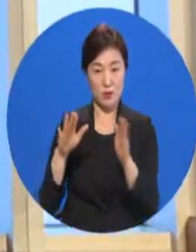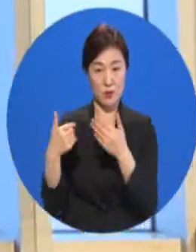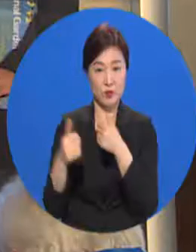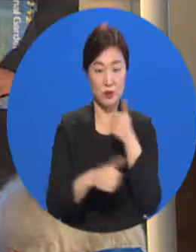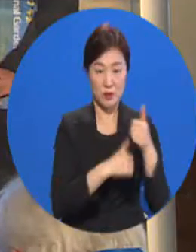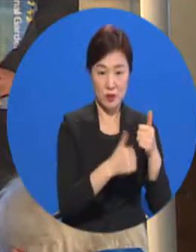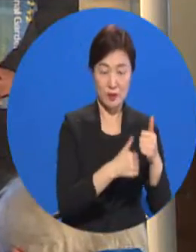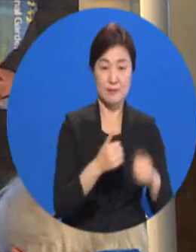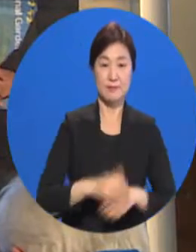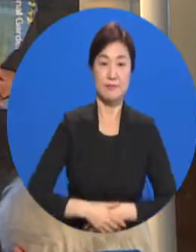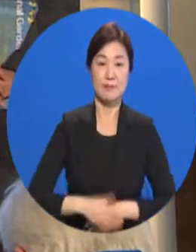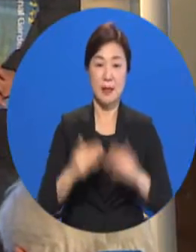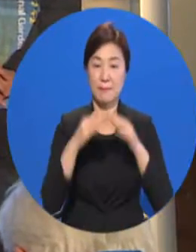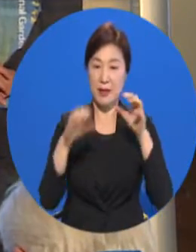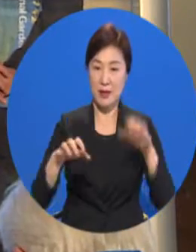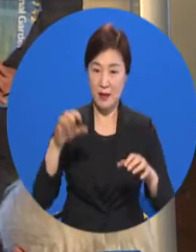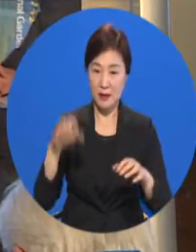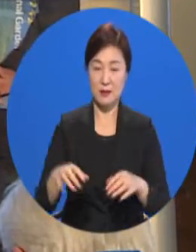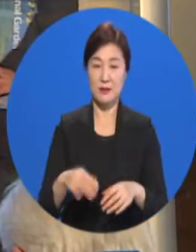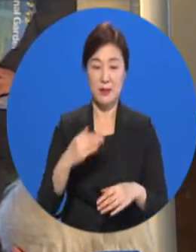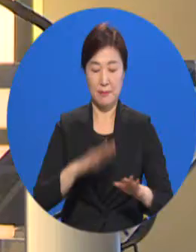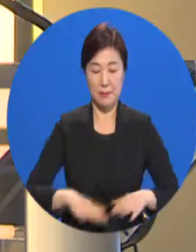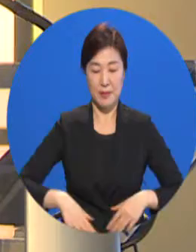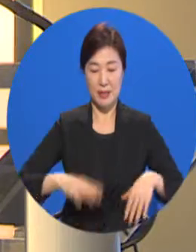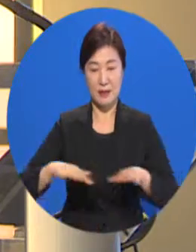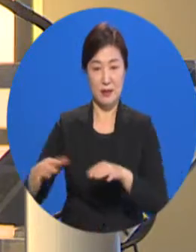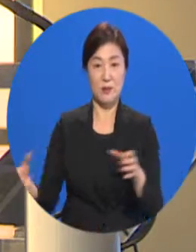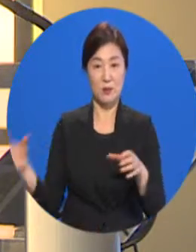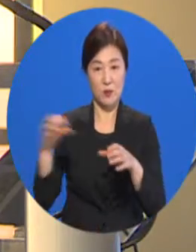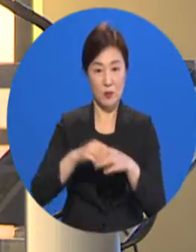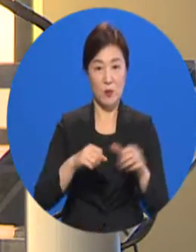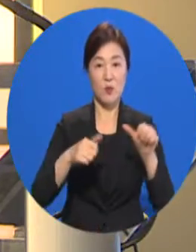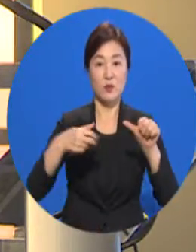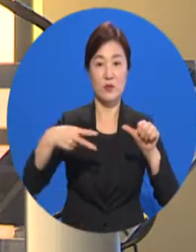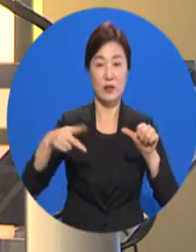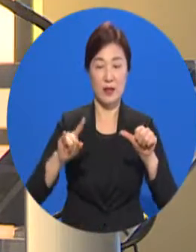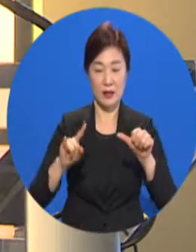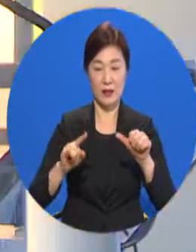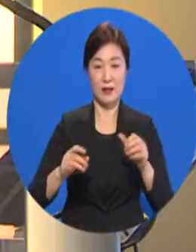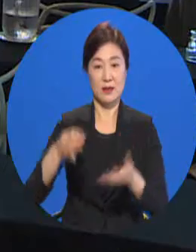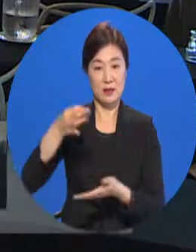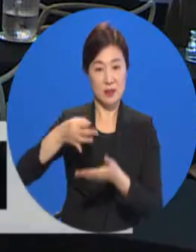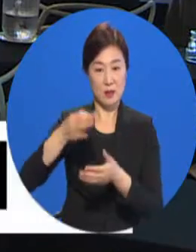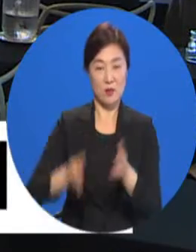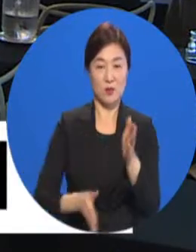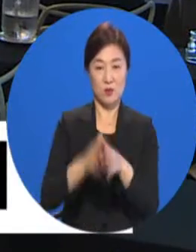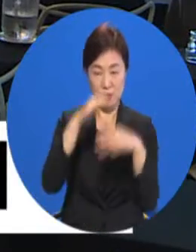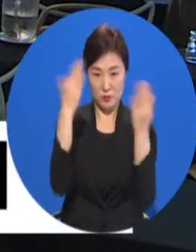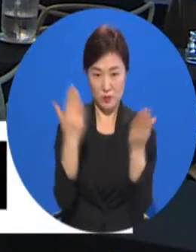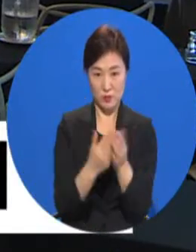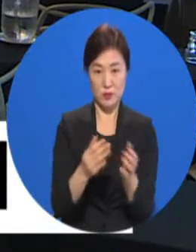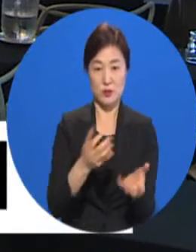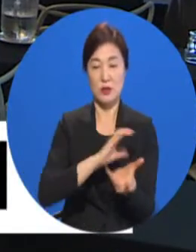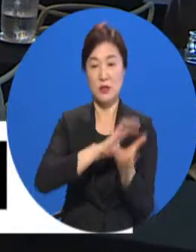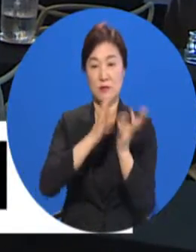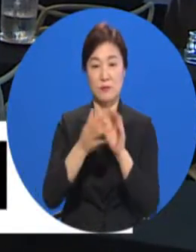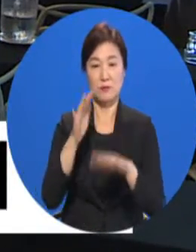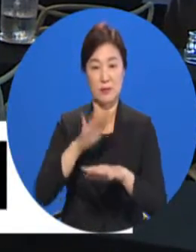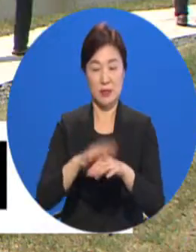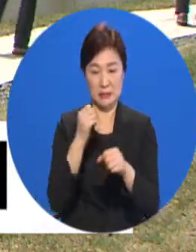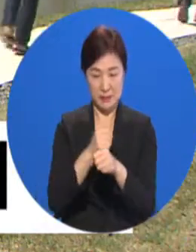숲, 마을, 습지, 해안을 포함한 5대 자연 정원을 조성해 도시 전체를 거대한 정원으로 만들겠다는 계획을